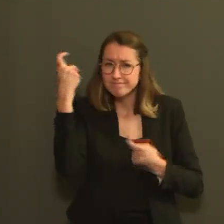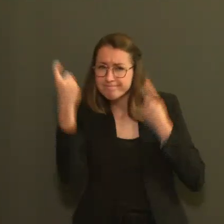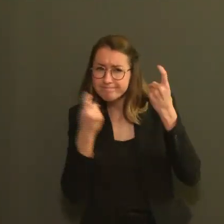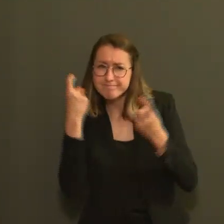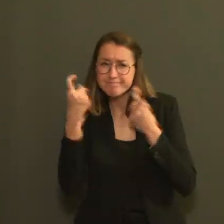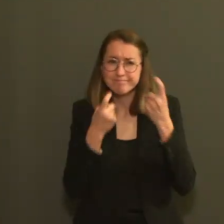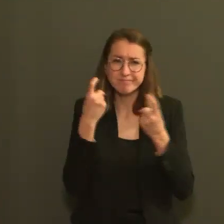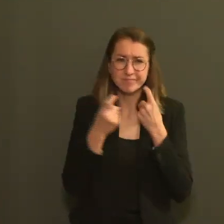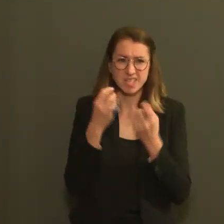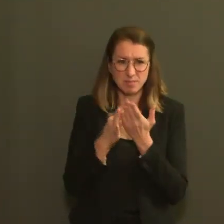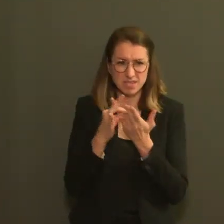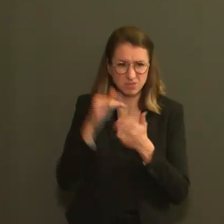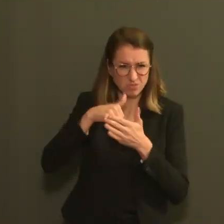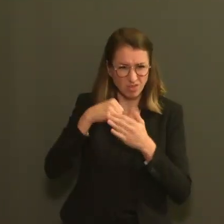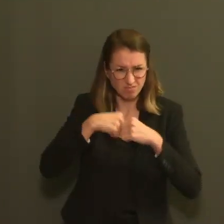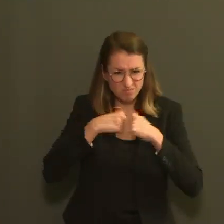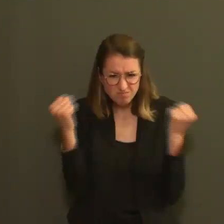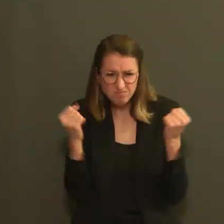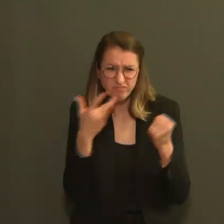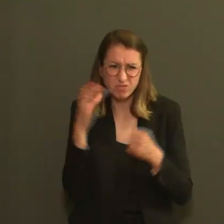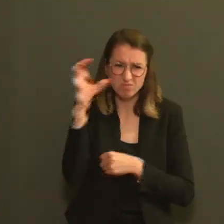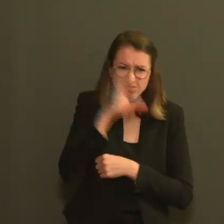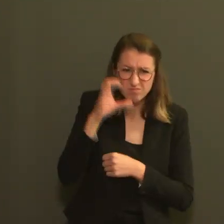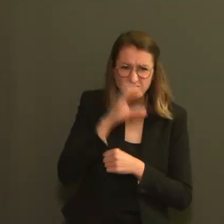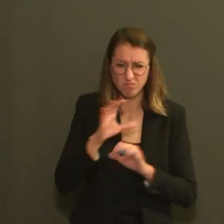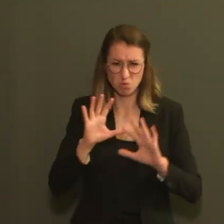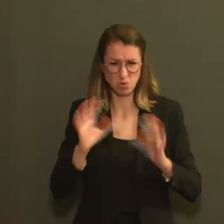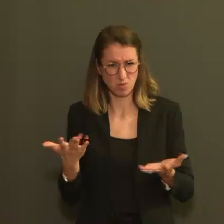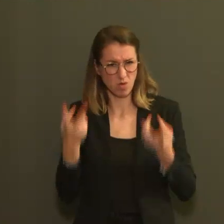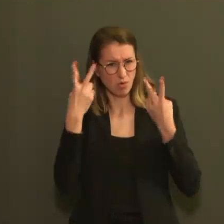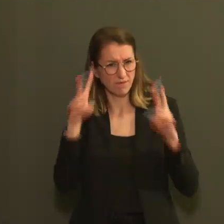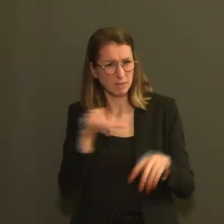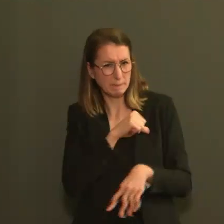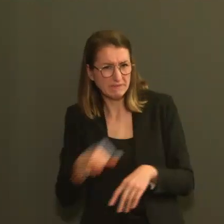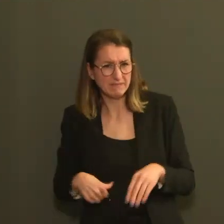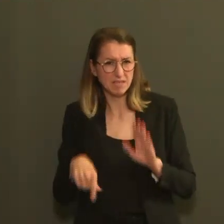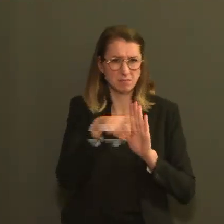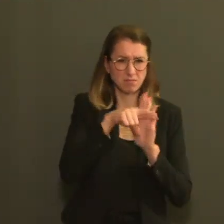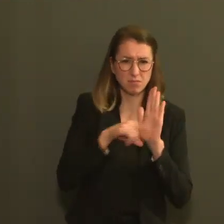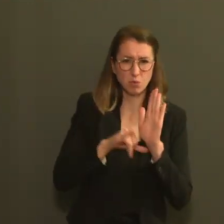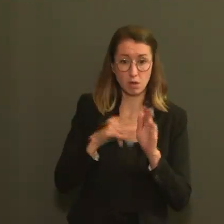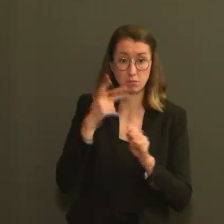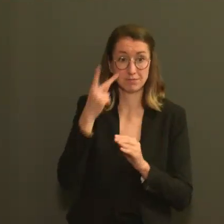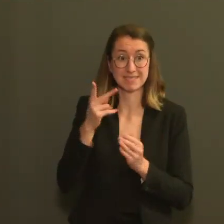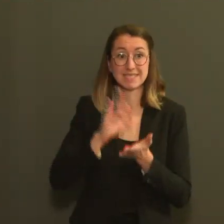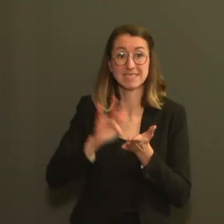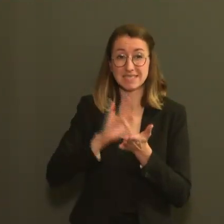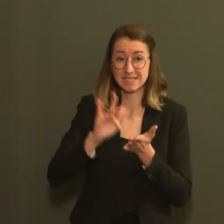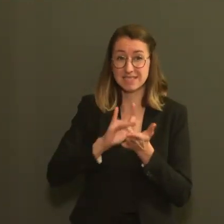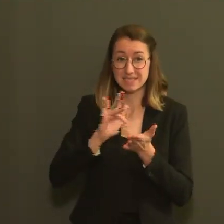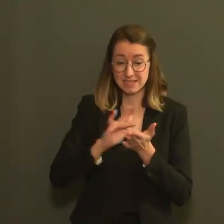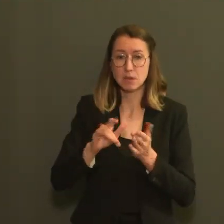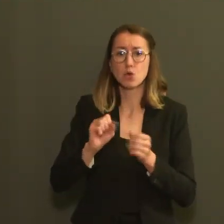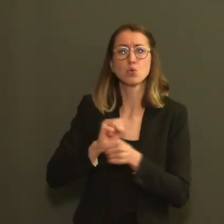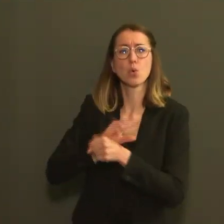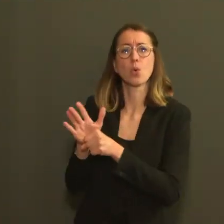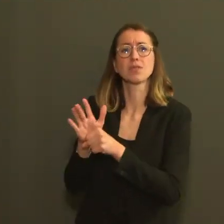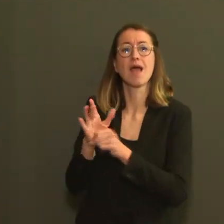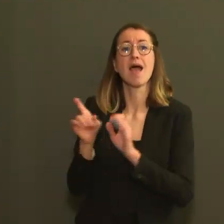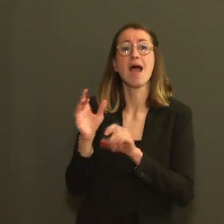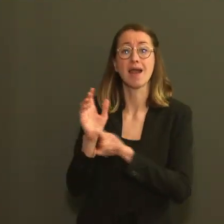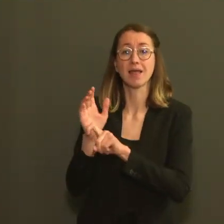la vie privée, vous pouvez vous rendre sur le site web coronalert.be ou si vous nous suivez maintenant sur Facebook, il y a également la